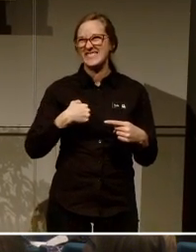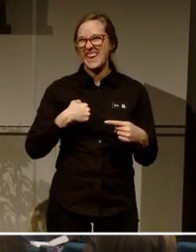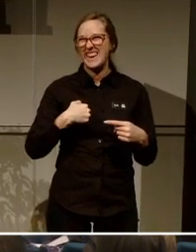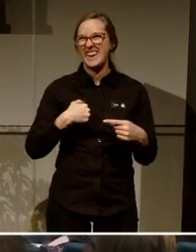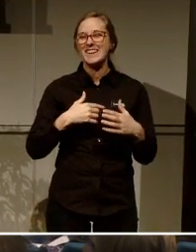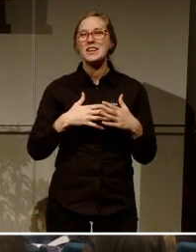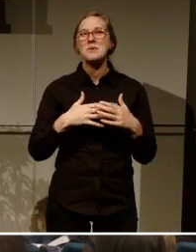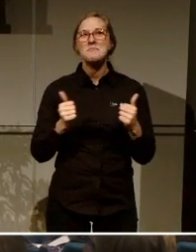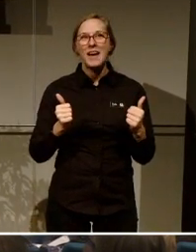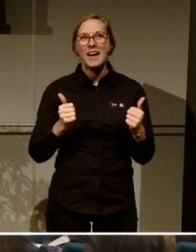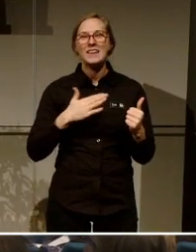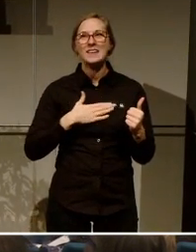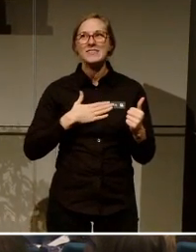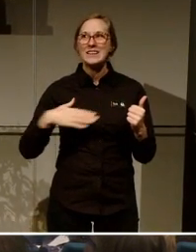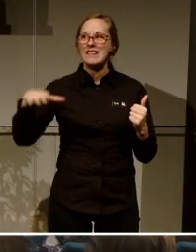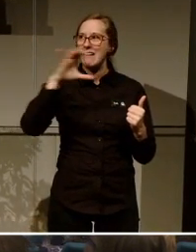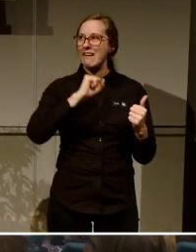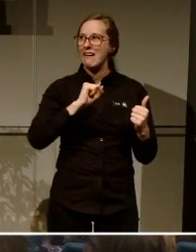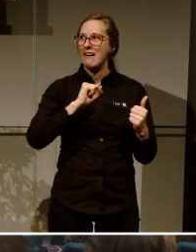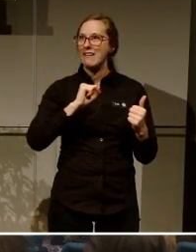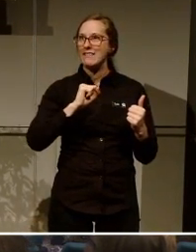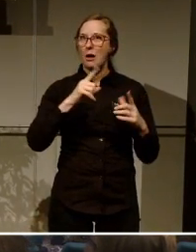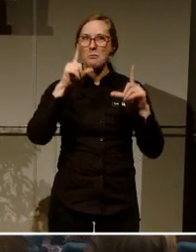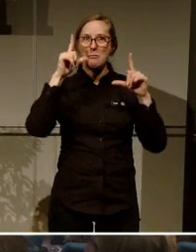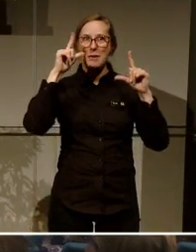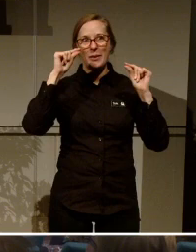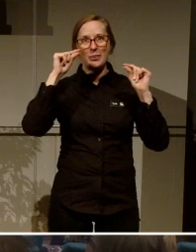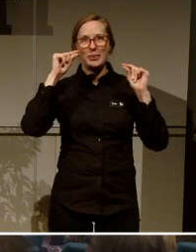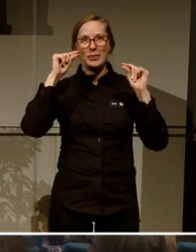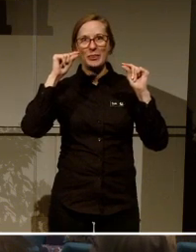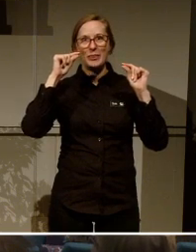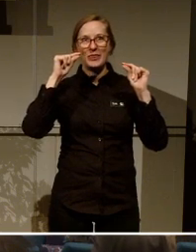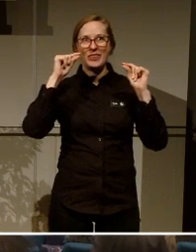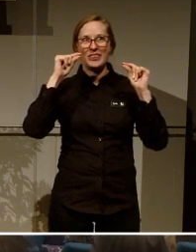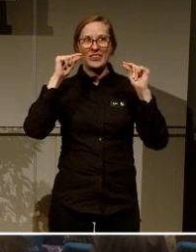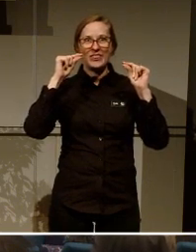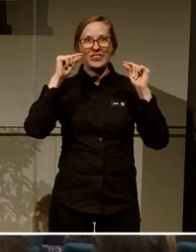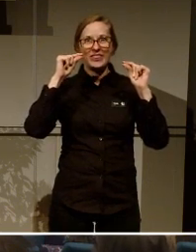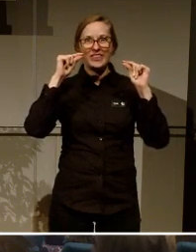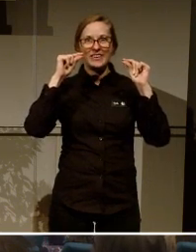Men jag skulle vilja att alla i salen blundar.